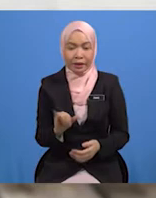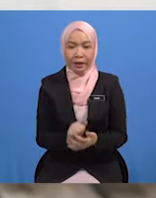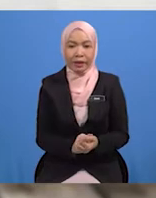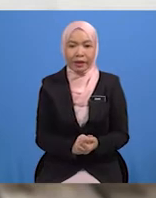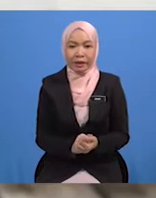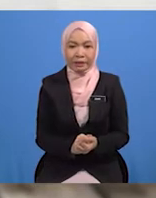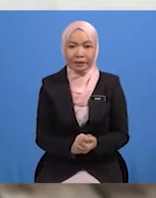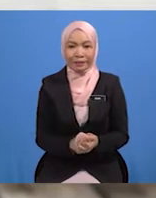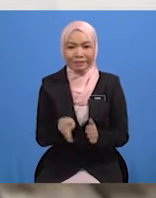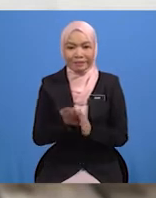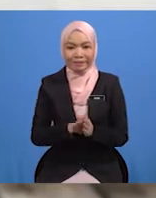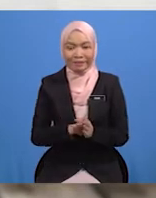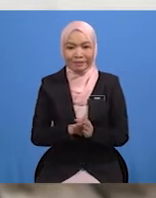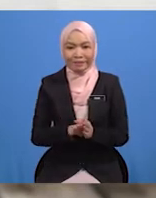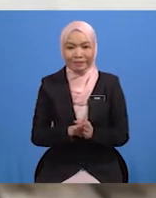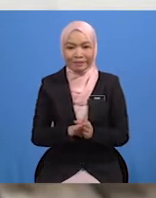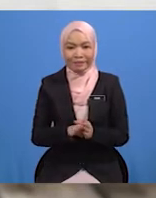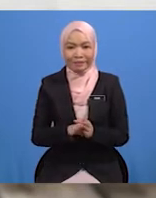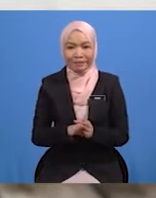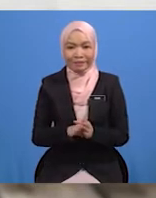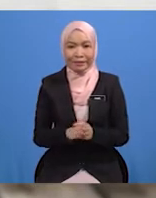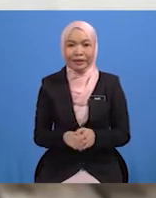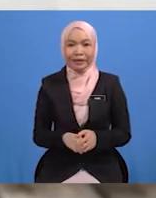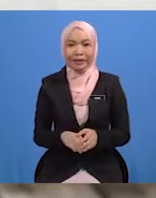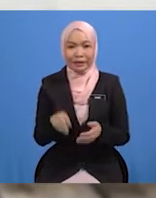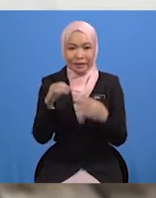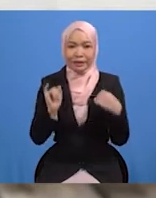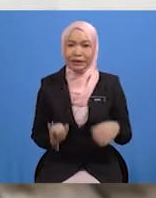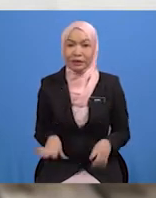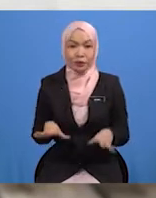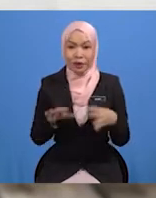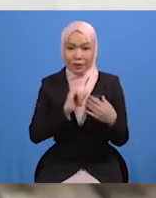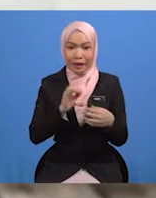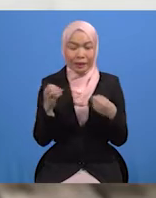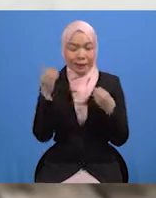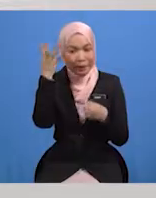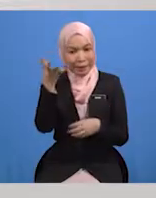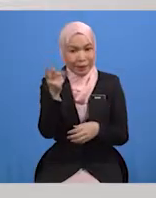dengan watak dan perwatakan.